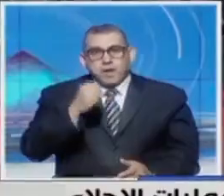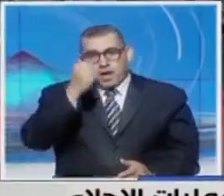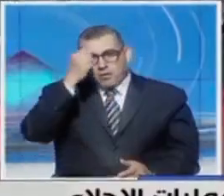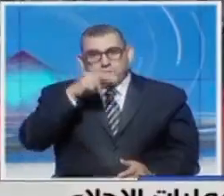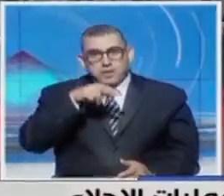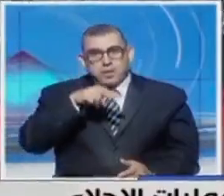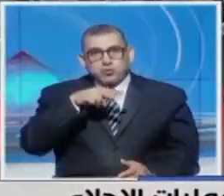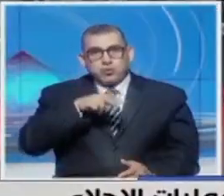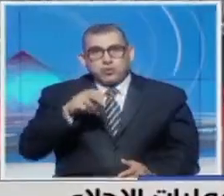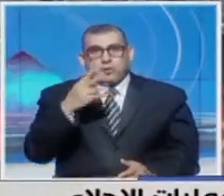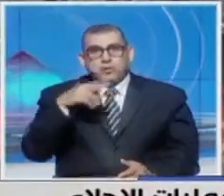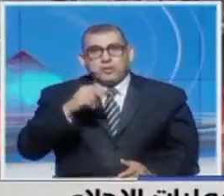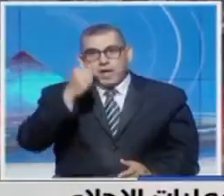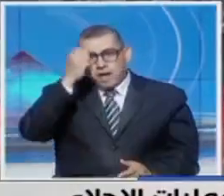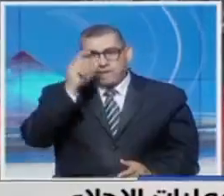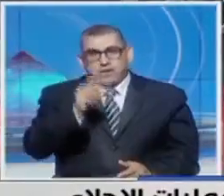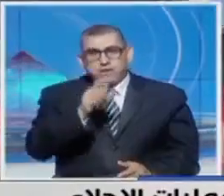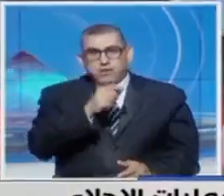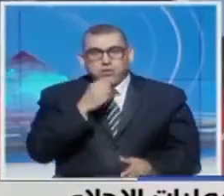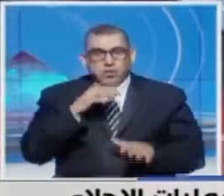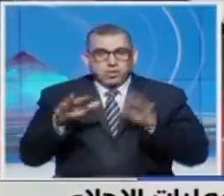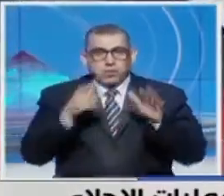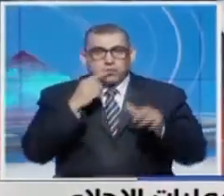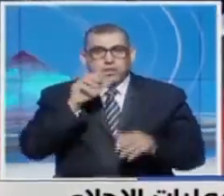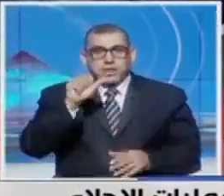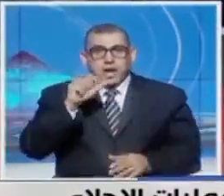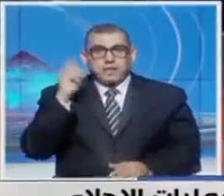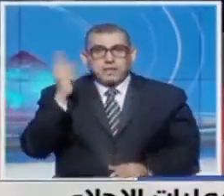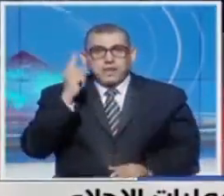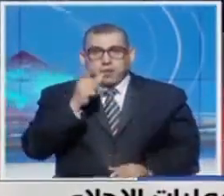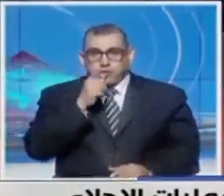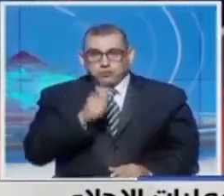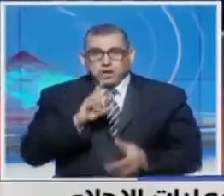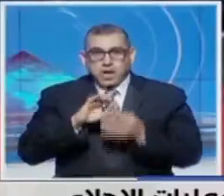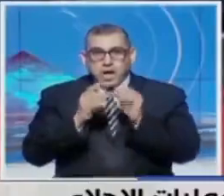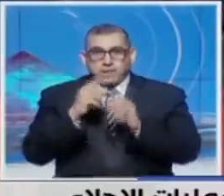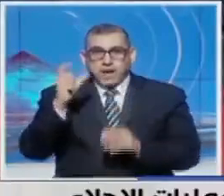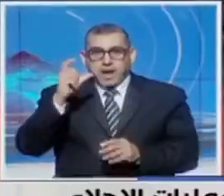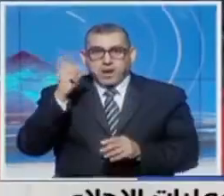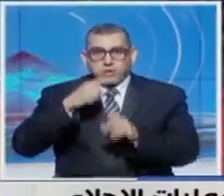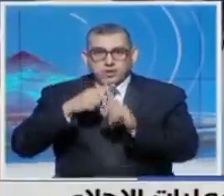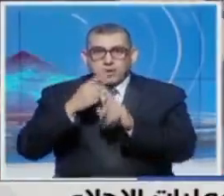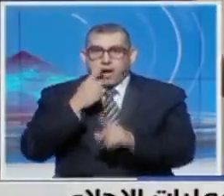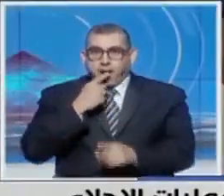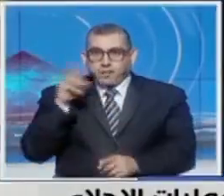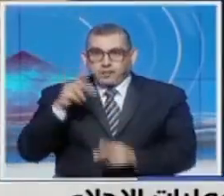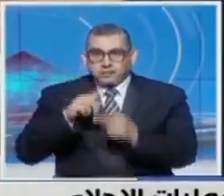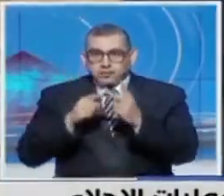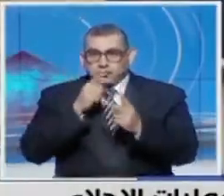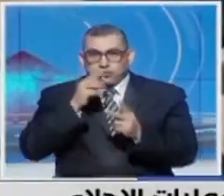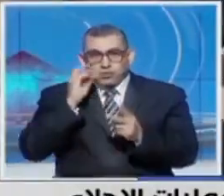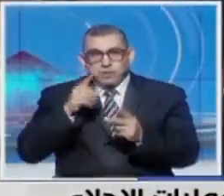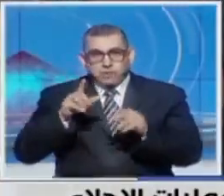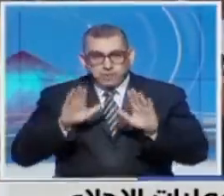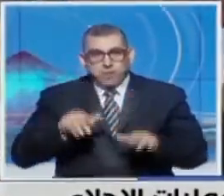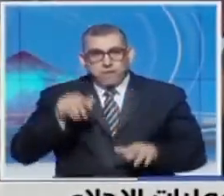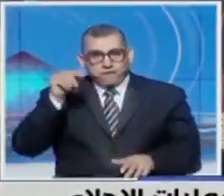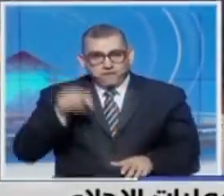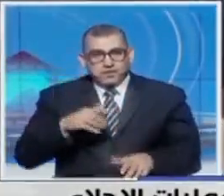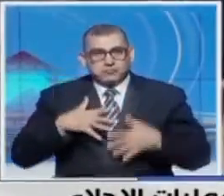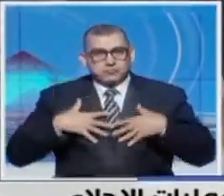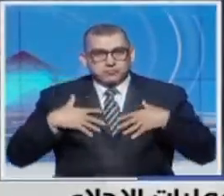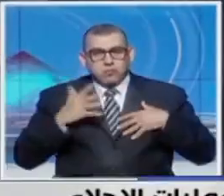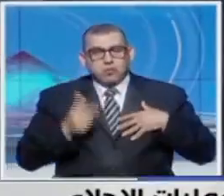شخص. يأتي هذا في الوقت الذي قال فيه الاتحاد الدولي لجمعيات الهلال وصليب الأحمر إنه لا يزال هناك